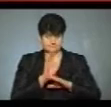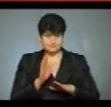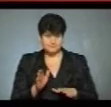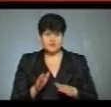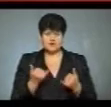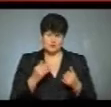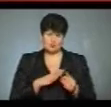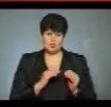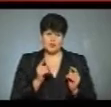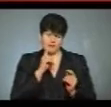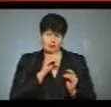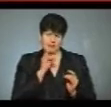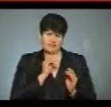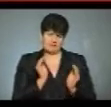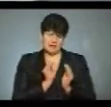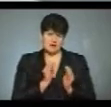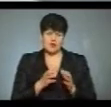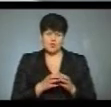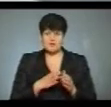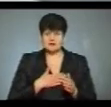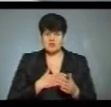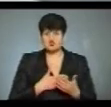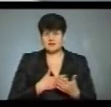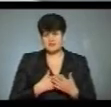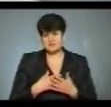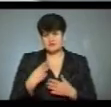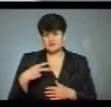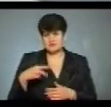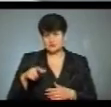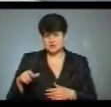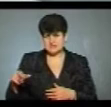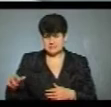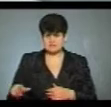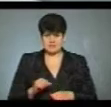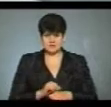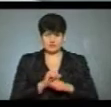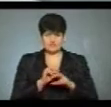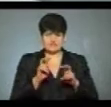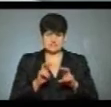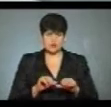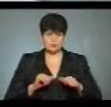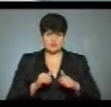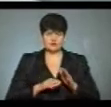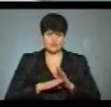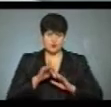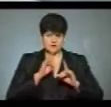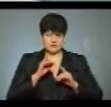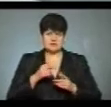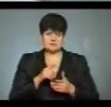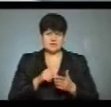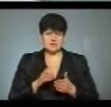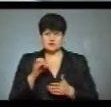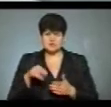невелика група наших профспілкових активістів, близько 20 осіб на пікетуванні засідання Комітету Верховної Ради з питань соціальної